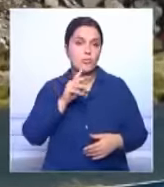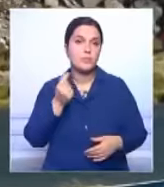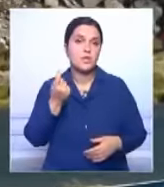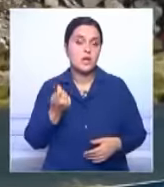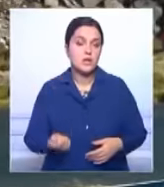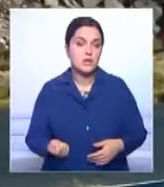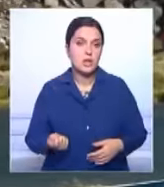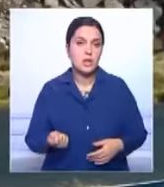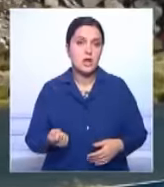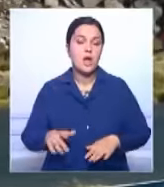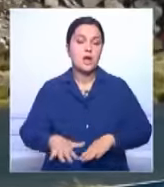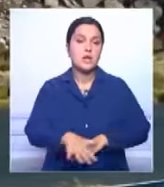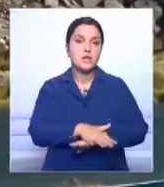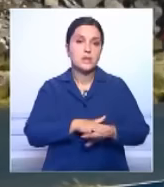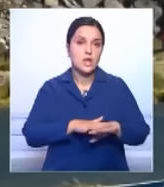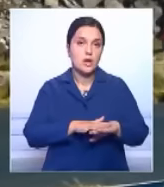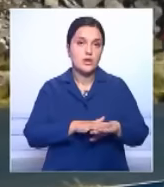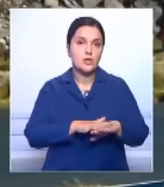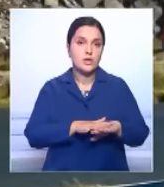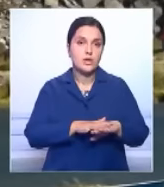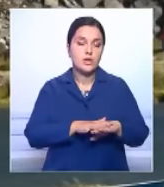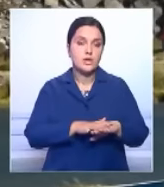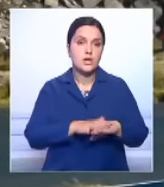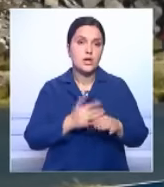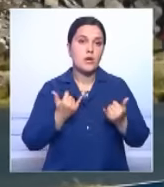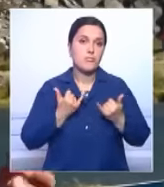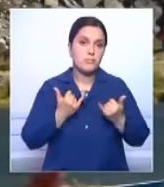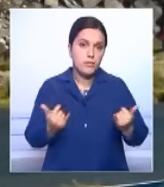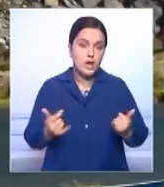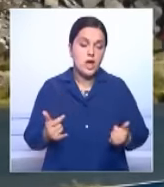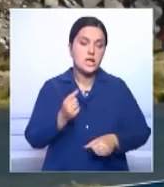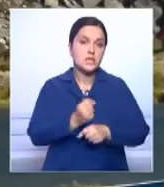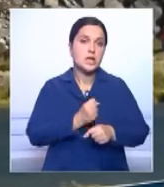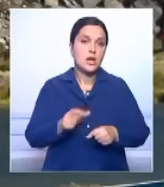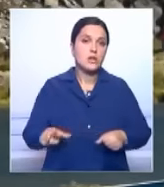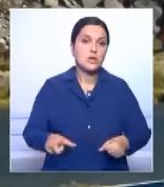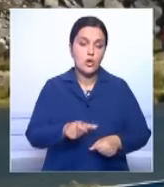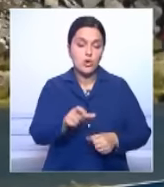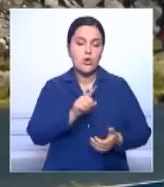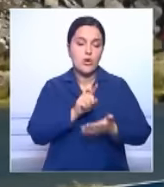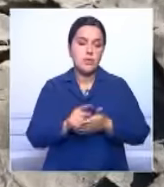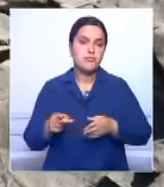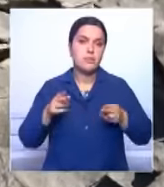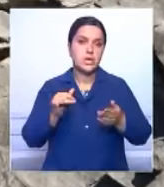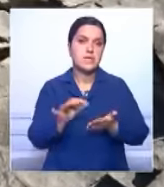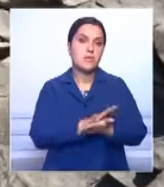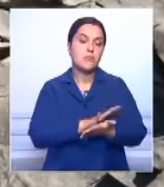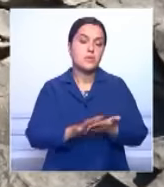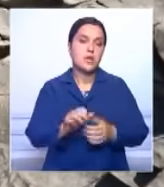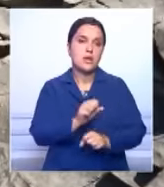что народ, для народа сделали дорогу, значит, народ должен приезжать и бесплатно здесь купаться.